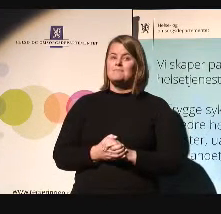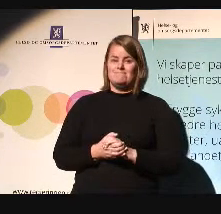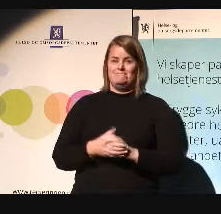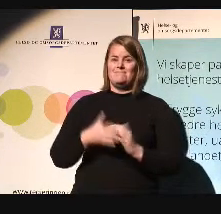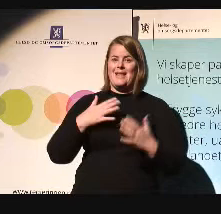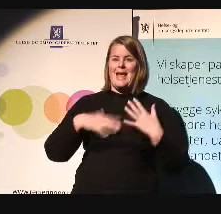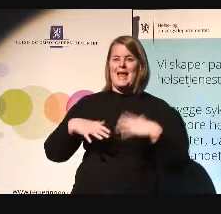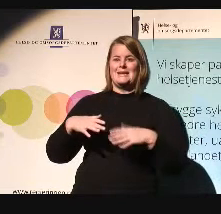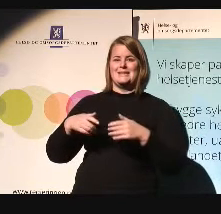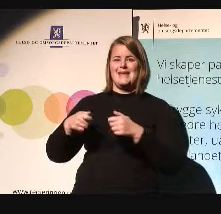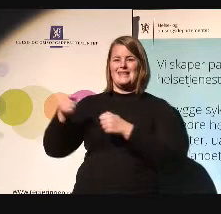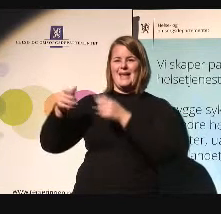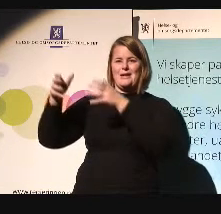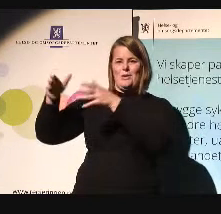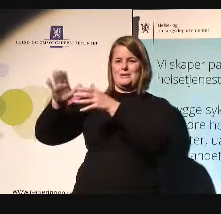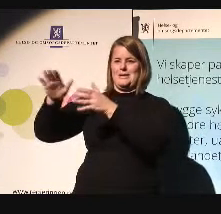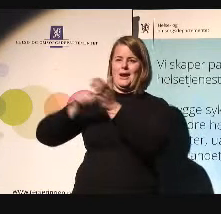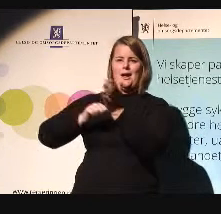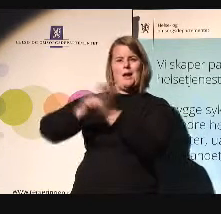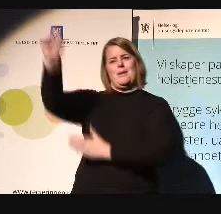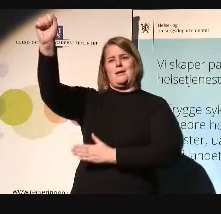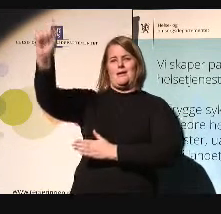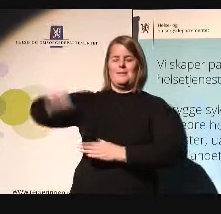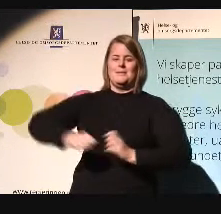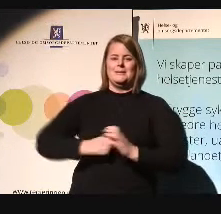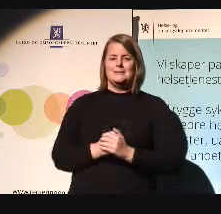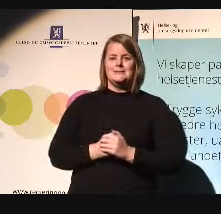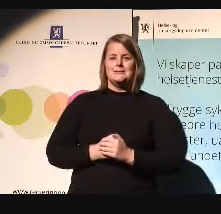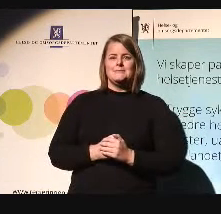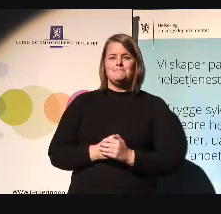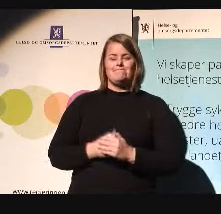Det var helsedirektoratets slagkampanje. Det jo en